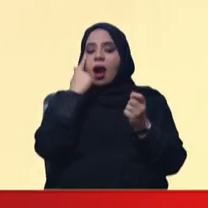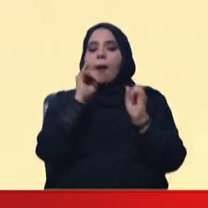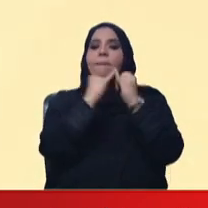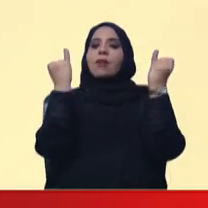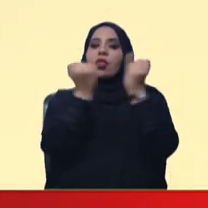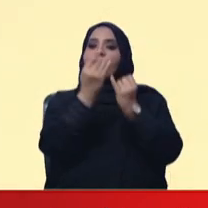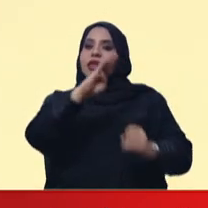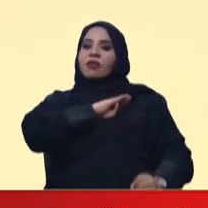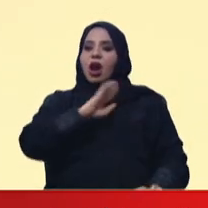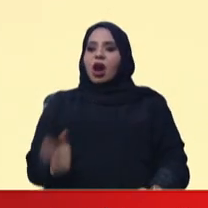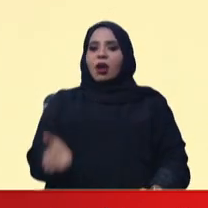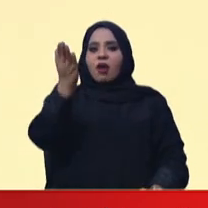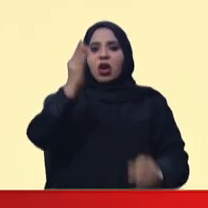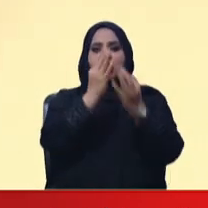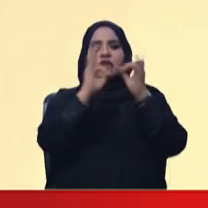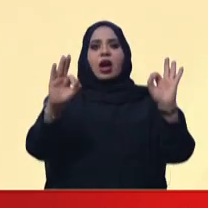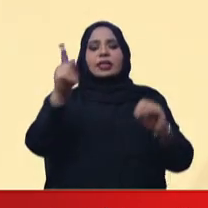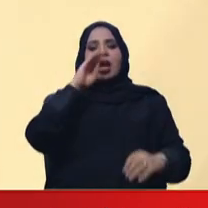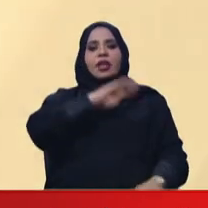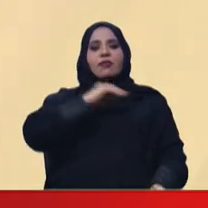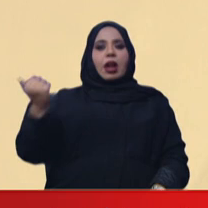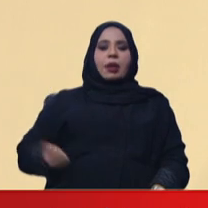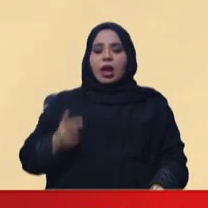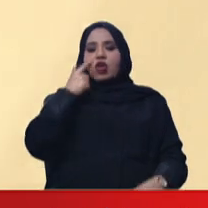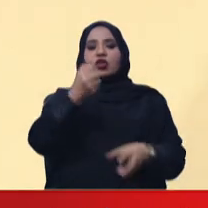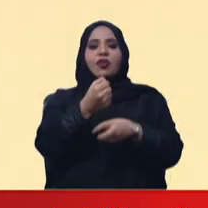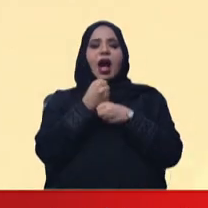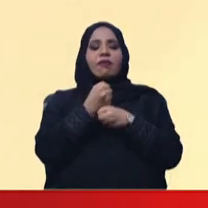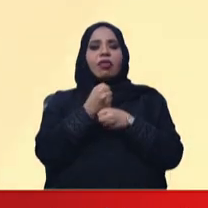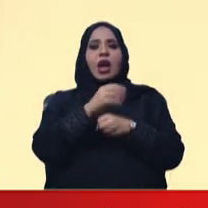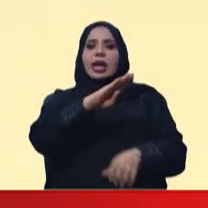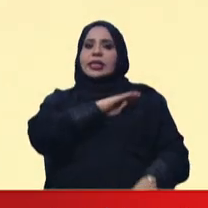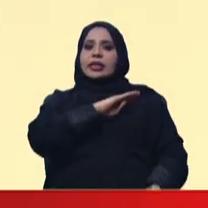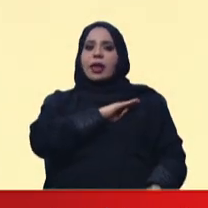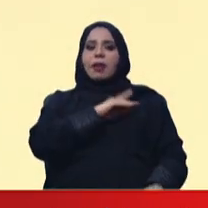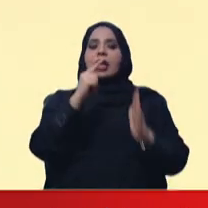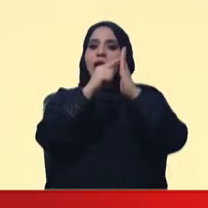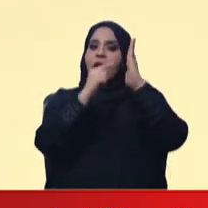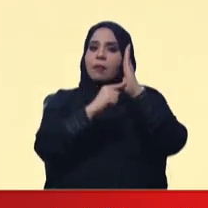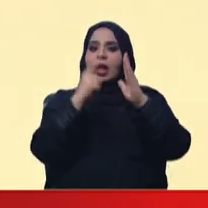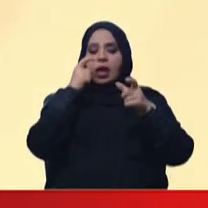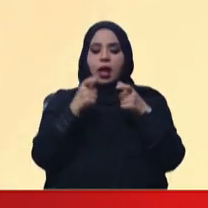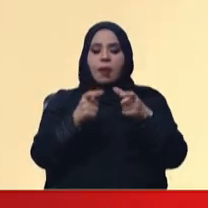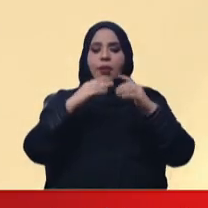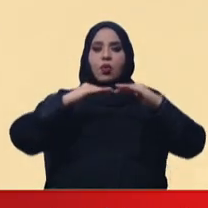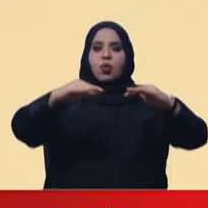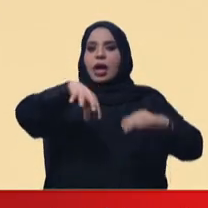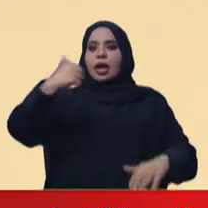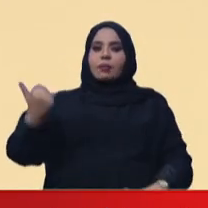لرفع جاهزية قوة دفاع البحرين لحماية سيادة وأمن واستقرار البحرين